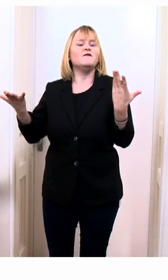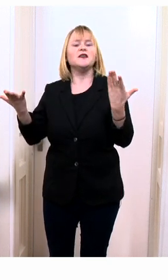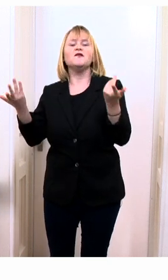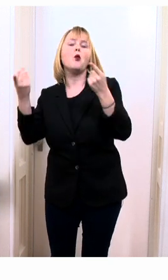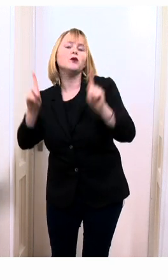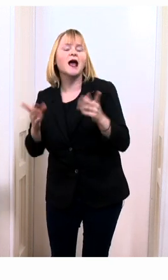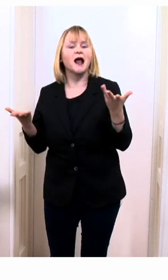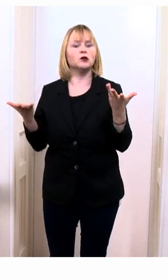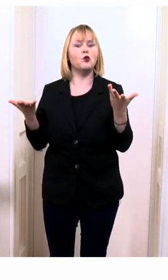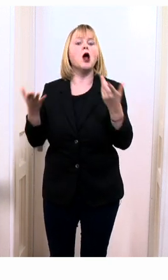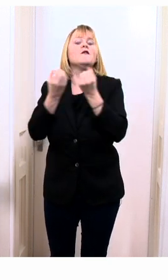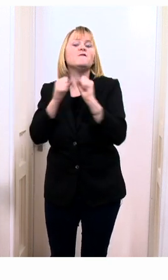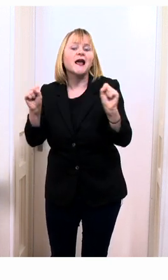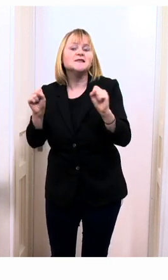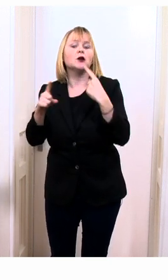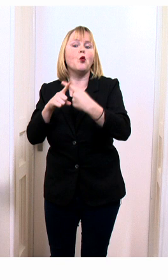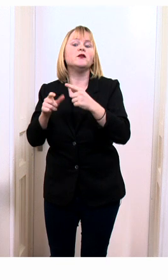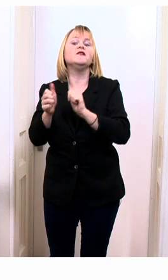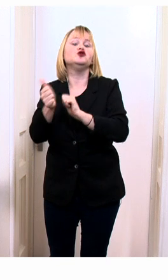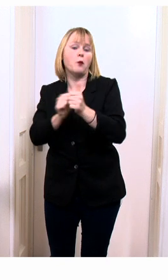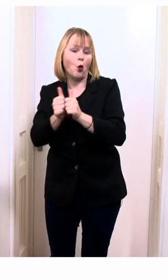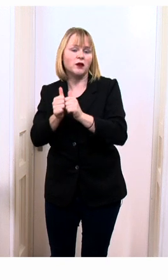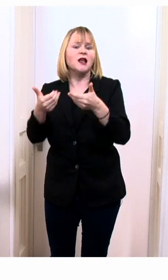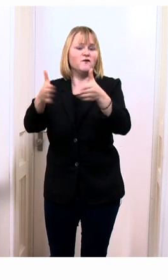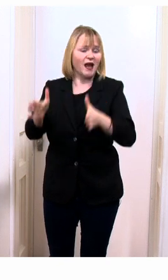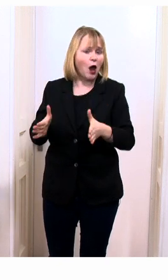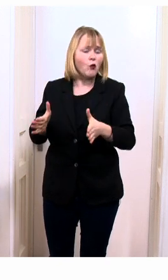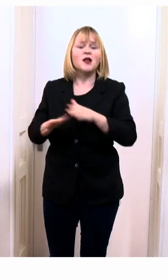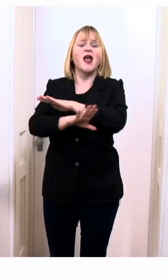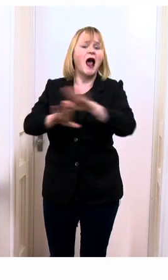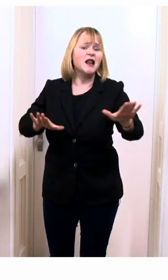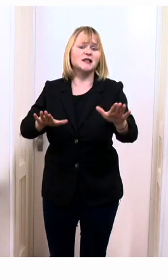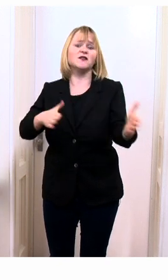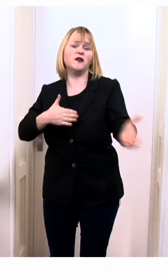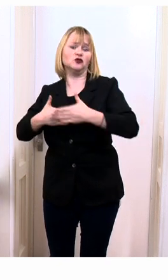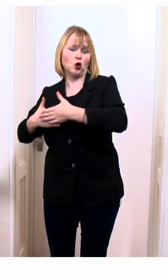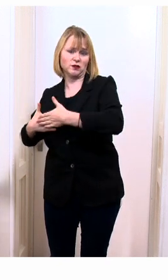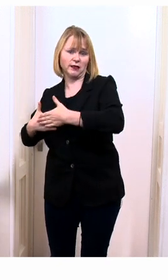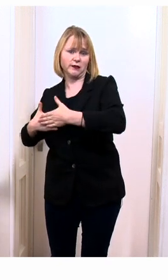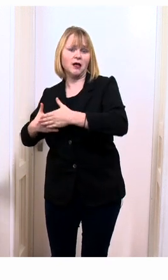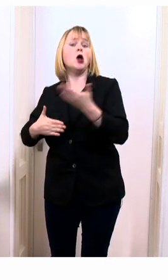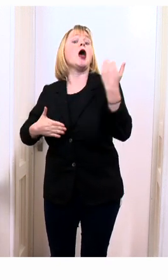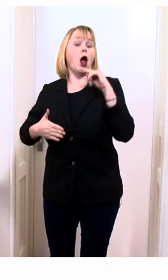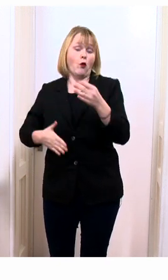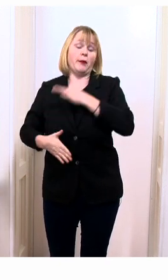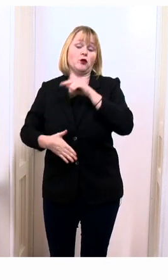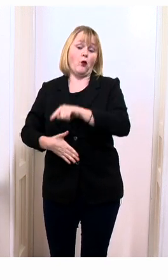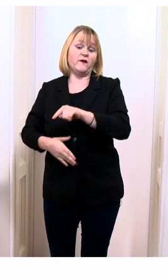in Innenräumen wurden geschlossen. Betroffen von den Schließungen sind auch die Gastronomiebetriebe.